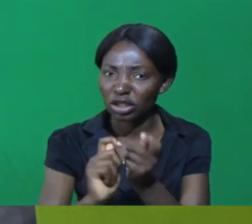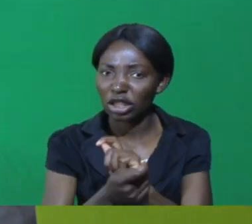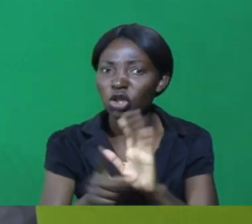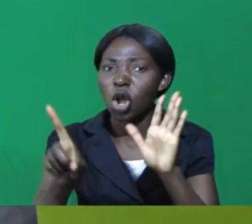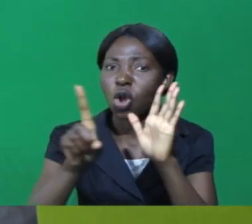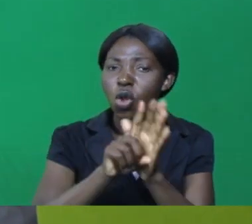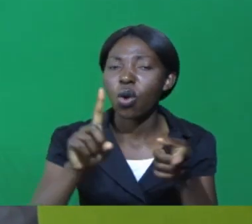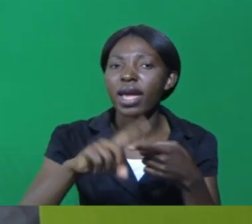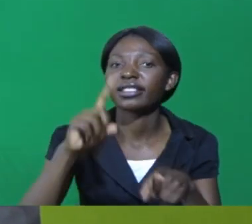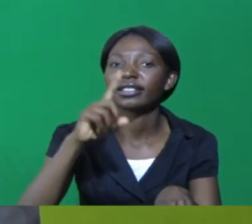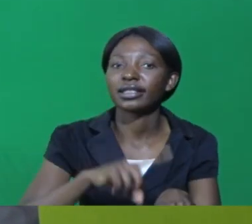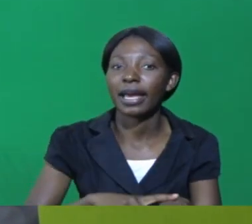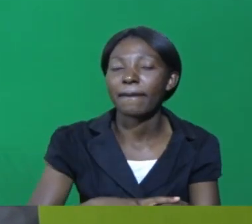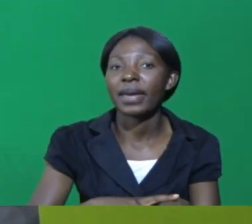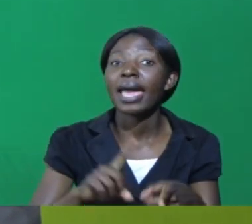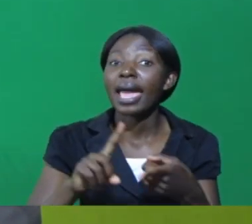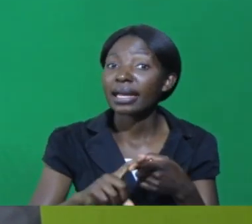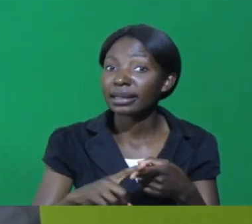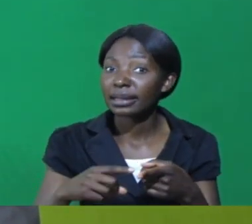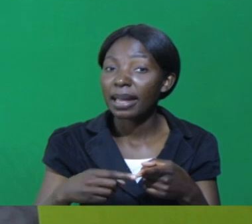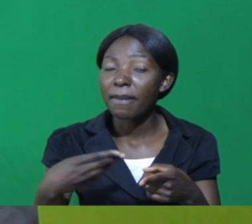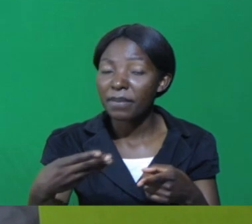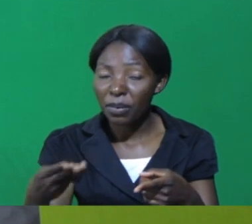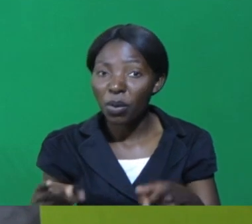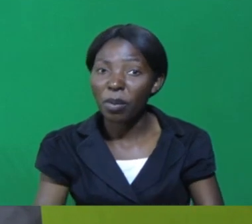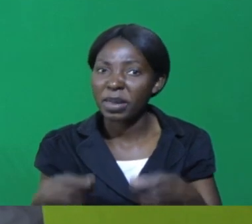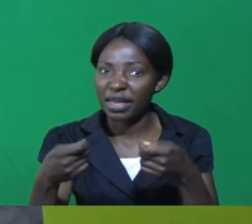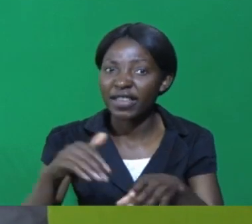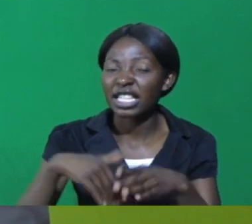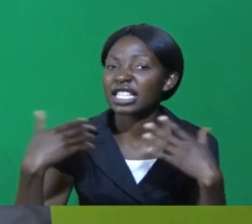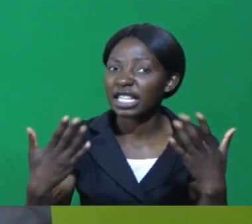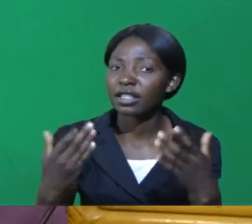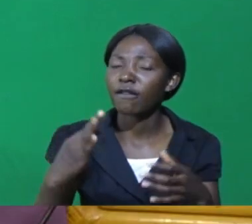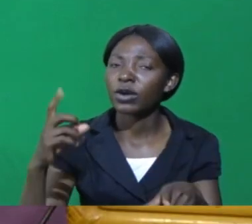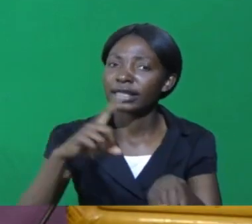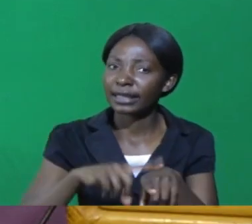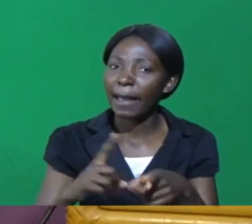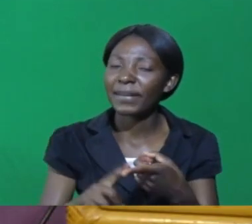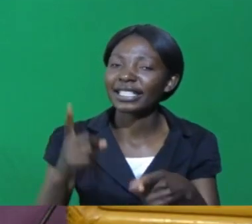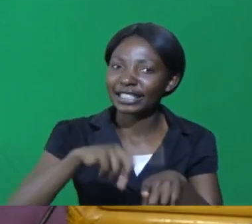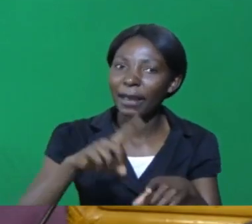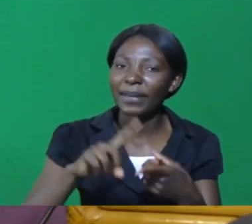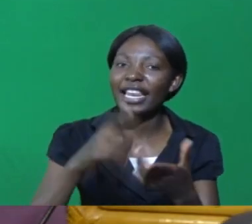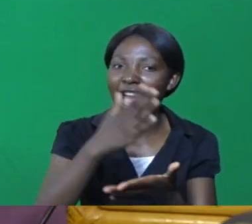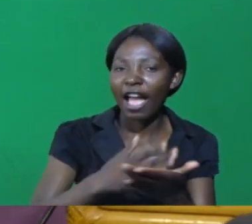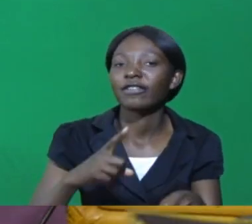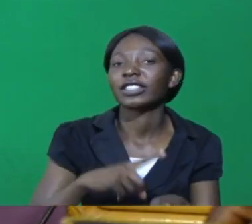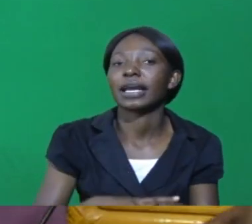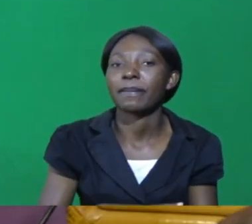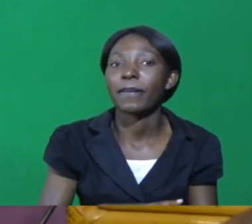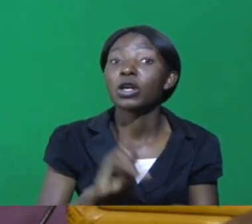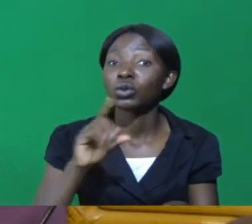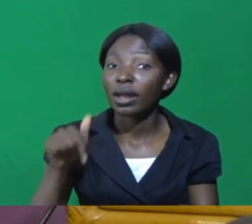Ivo vachaiswa mumaoko ake kusvikira nguva imwe nedzimwe nguva nehafu yenguva. Saka Bible vateereri